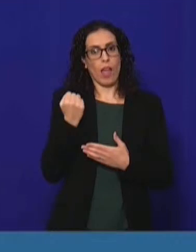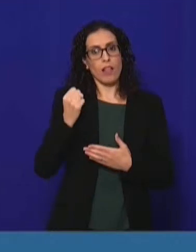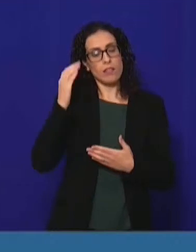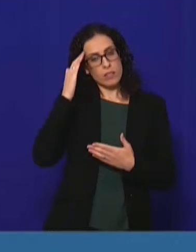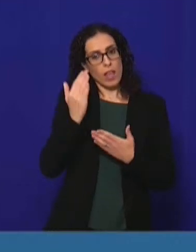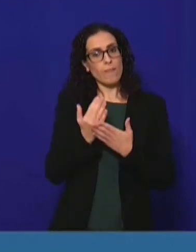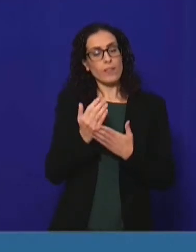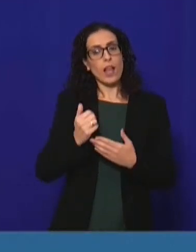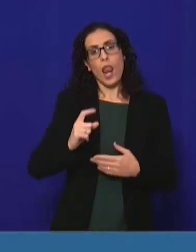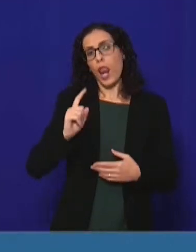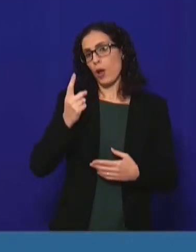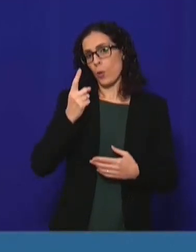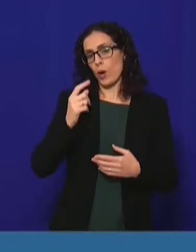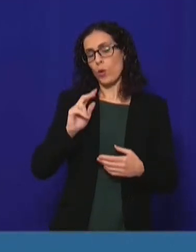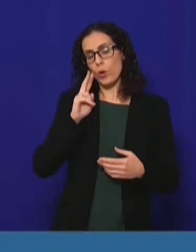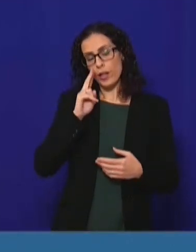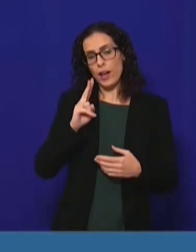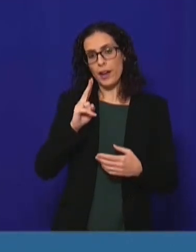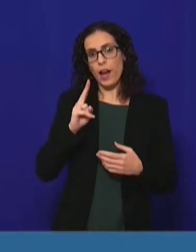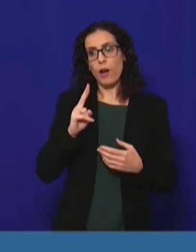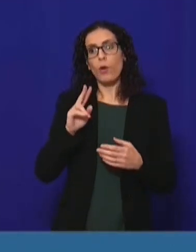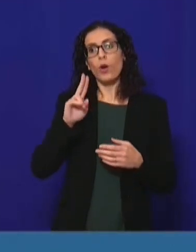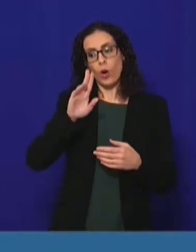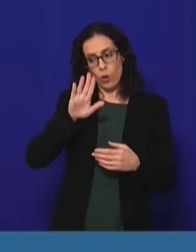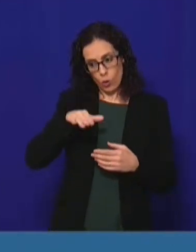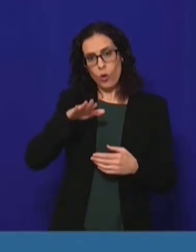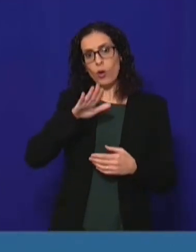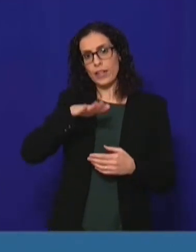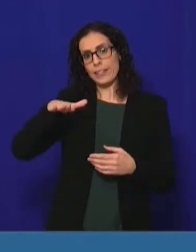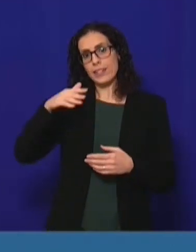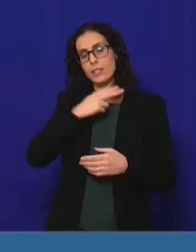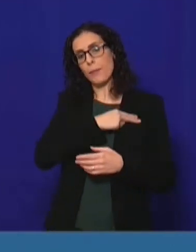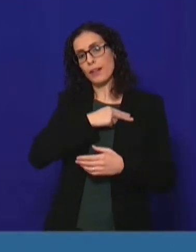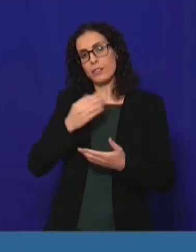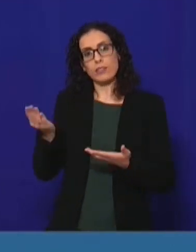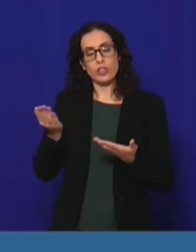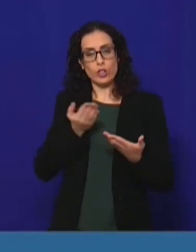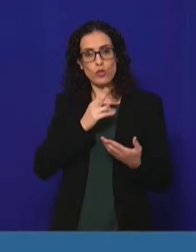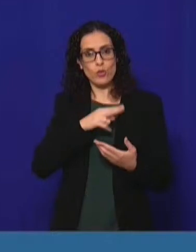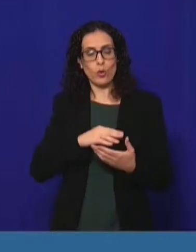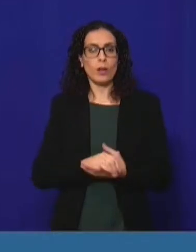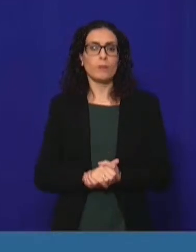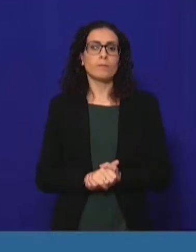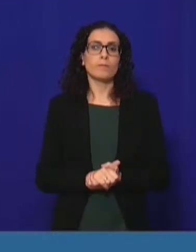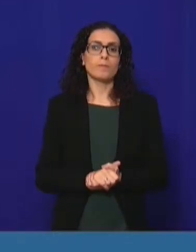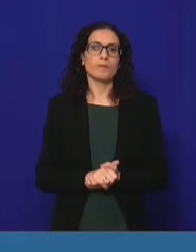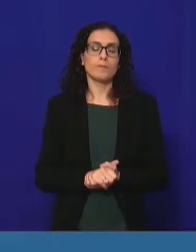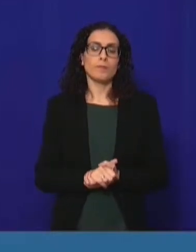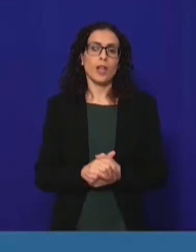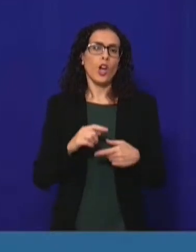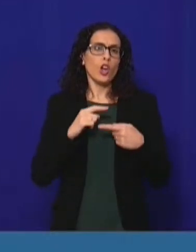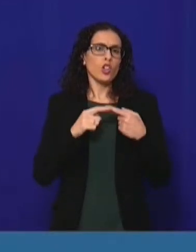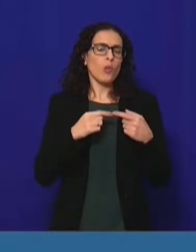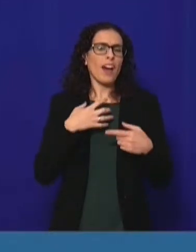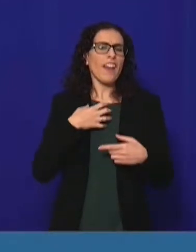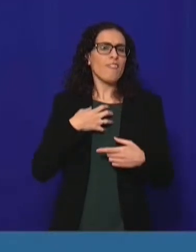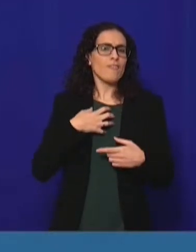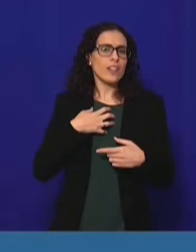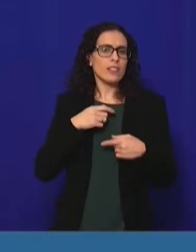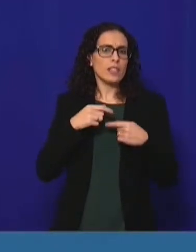l-poplu Malti ikun qiegħed jikkorri wkoll għal din it-tilqima. Minnaħa ta' side effects mill-ftit studji